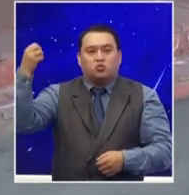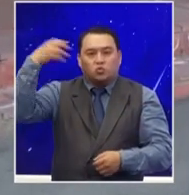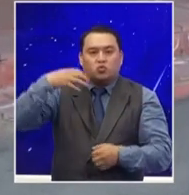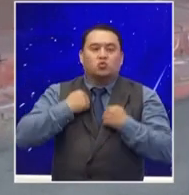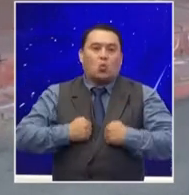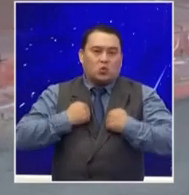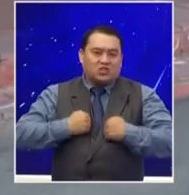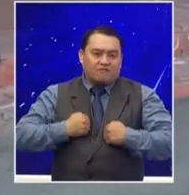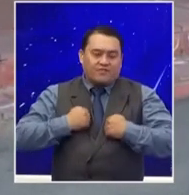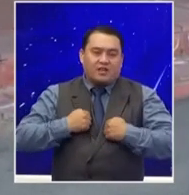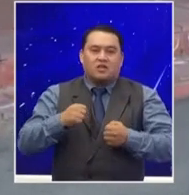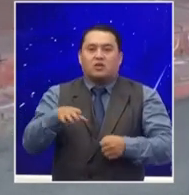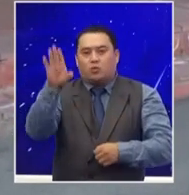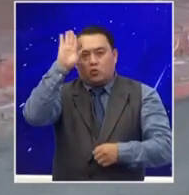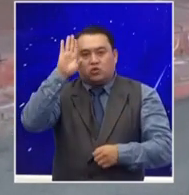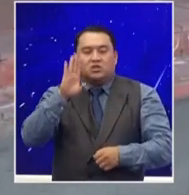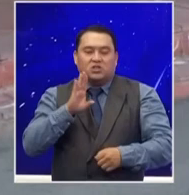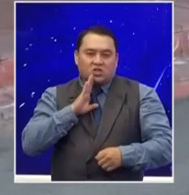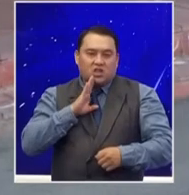женские, душевые,